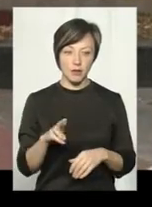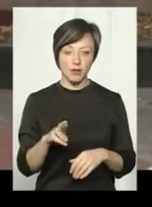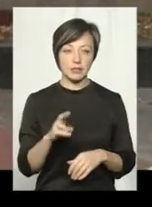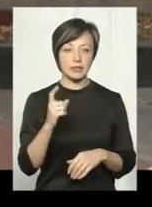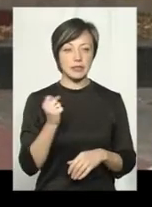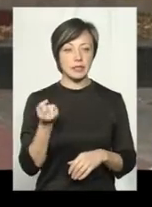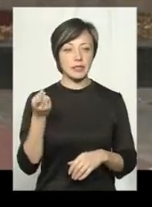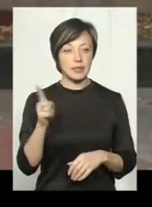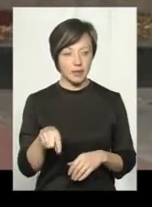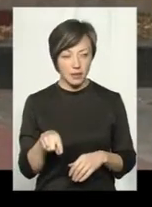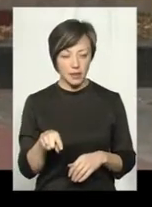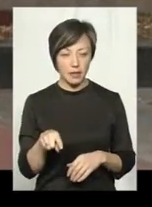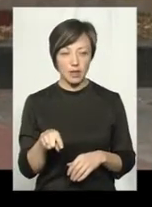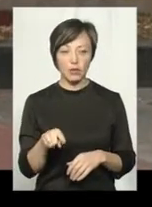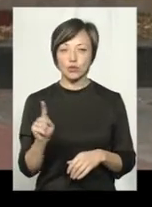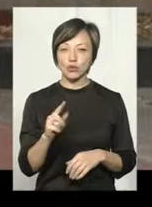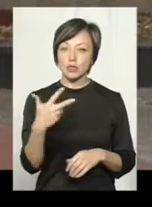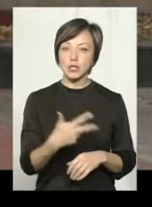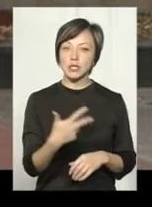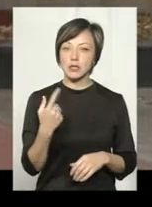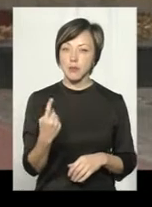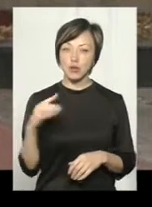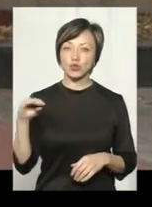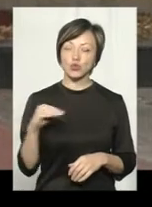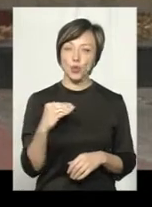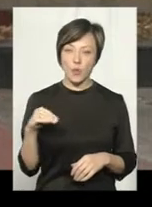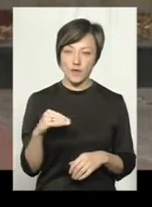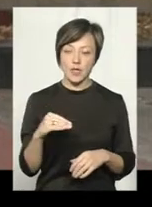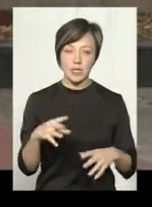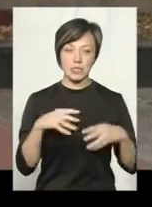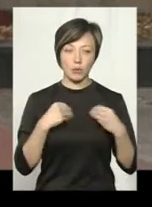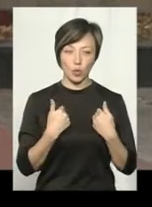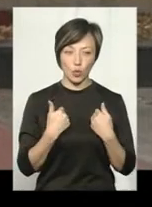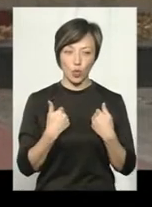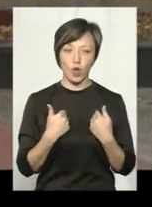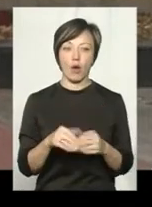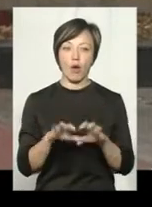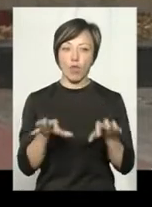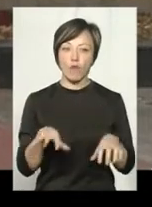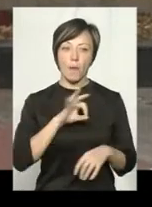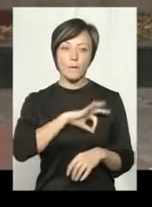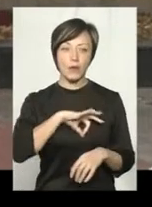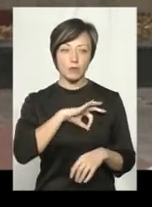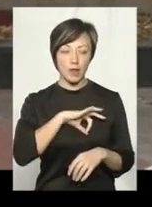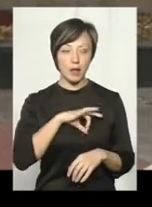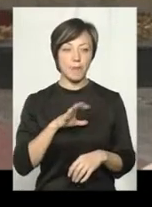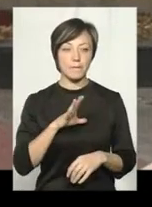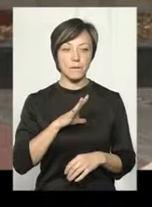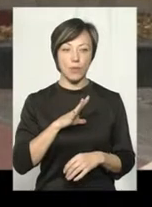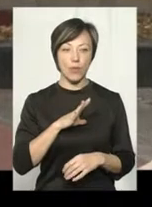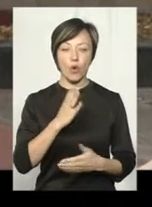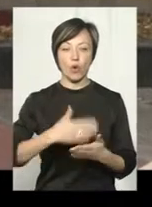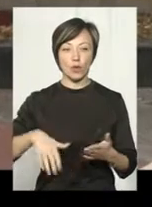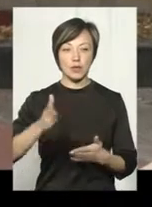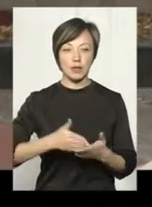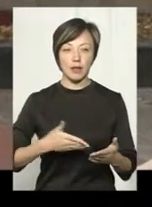те, що 31 жовтня зі мною, як з головою профспілки, було розірвано